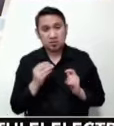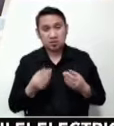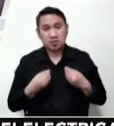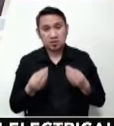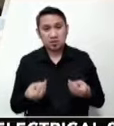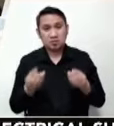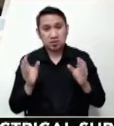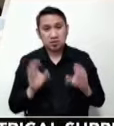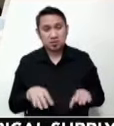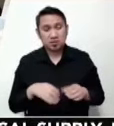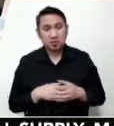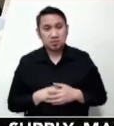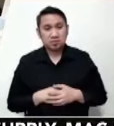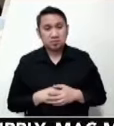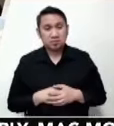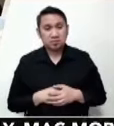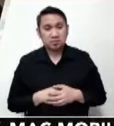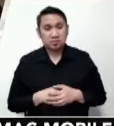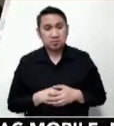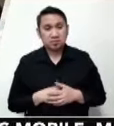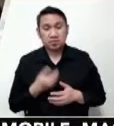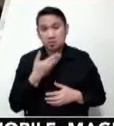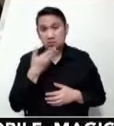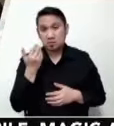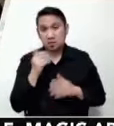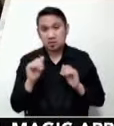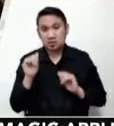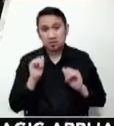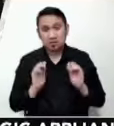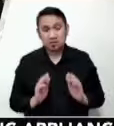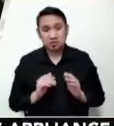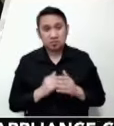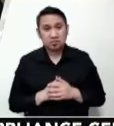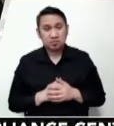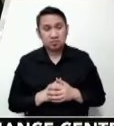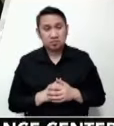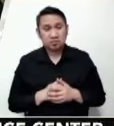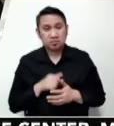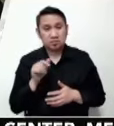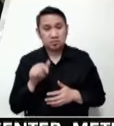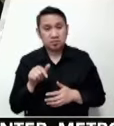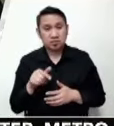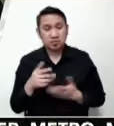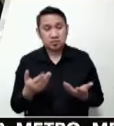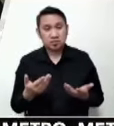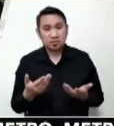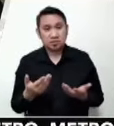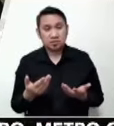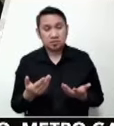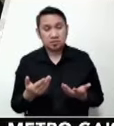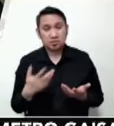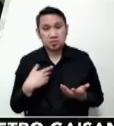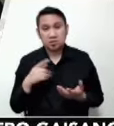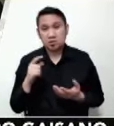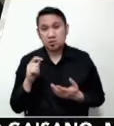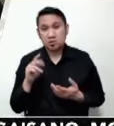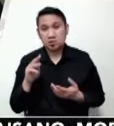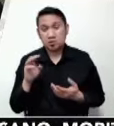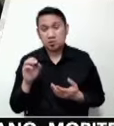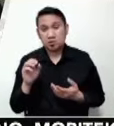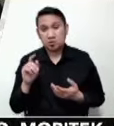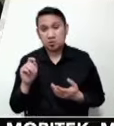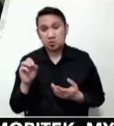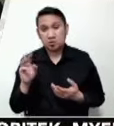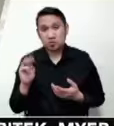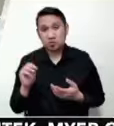Tom? He's one of the best actors we have. In this industry. Tsaka si Tom kasi may